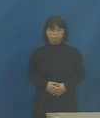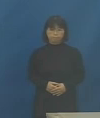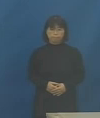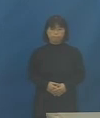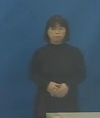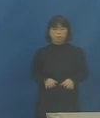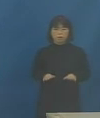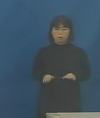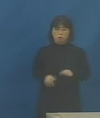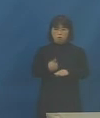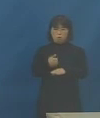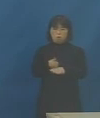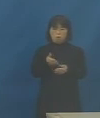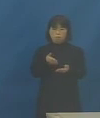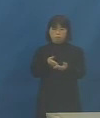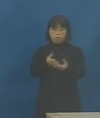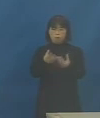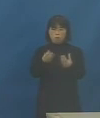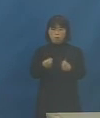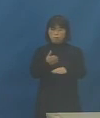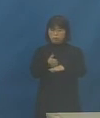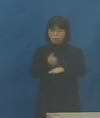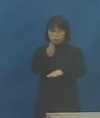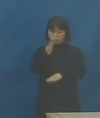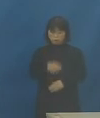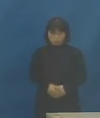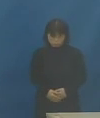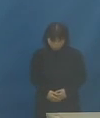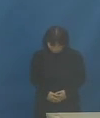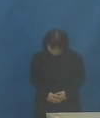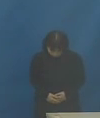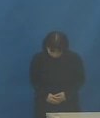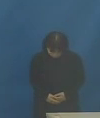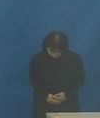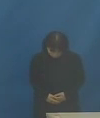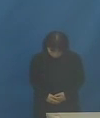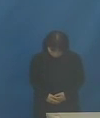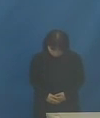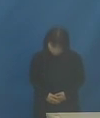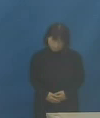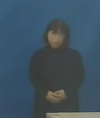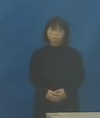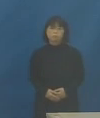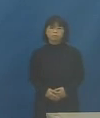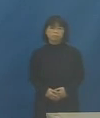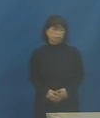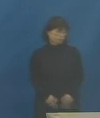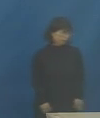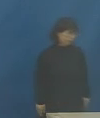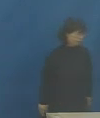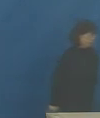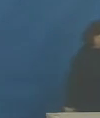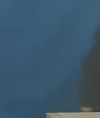ではあの知事会見は終わりたいと思いますありがとうございましたありがとうございました